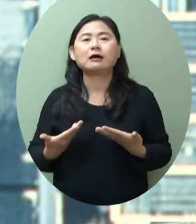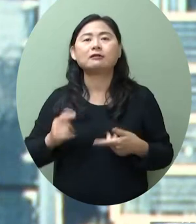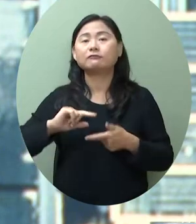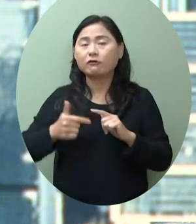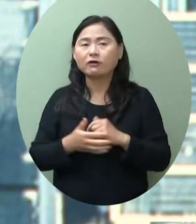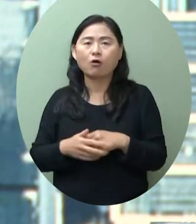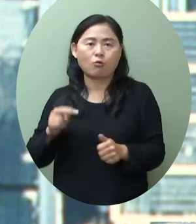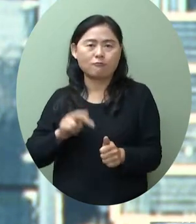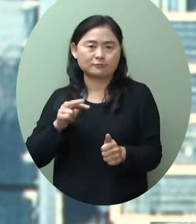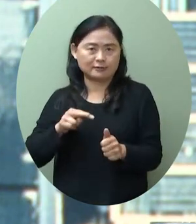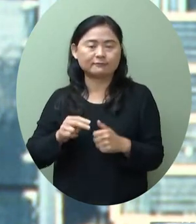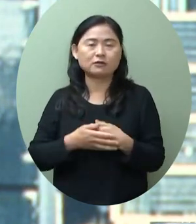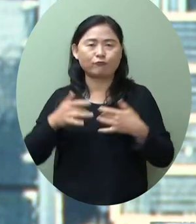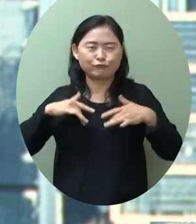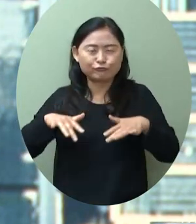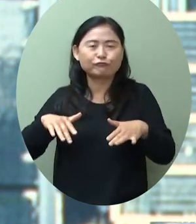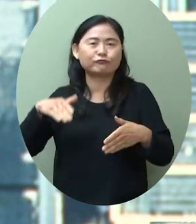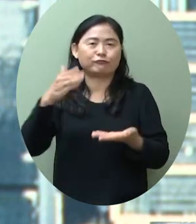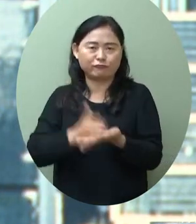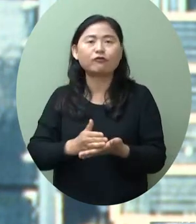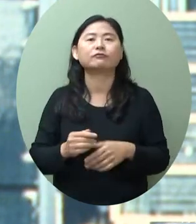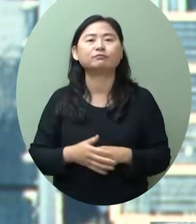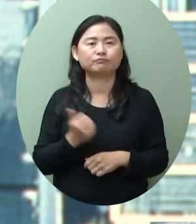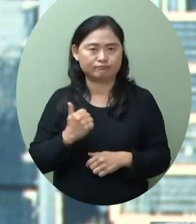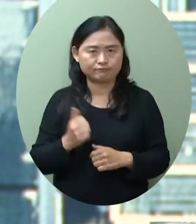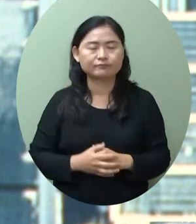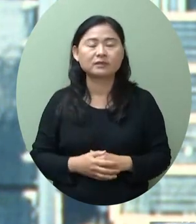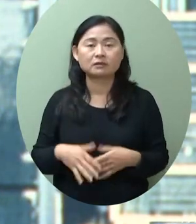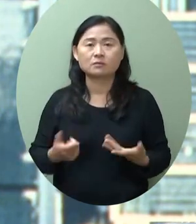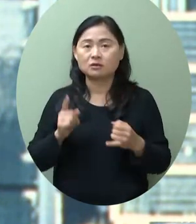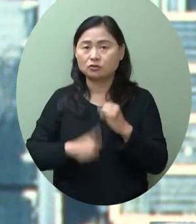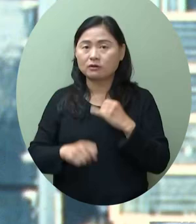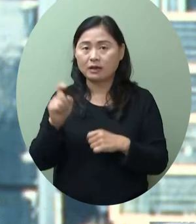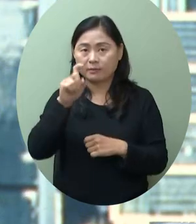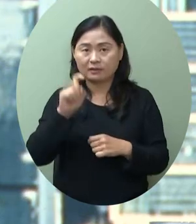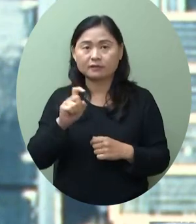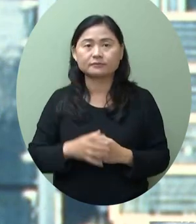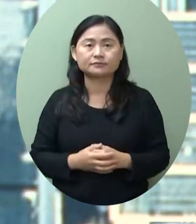嚴控呢個疫情嘅擴散。 今日最後一條問題，